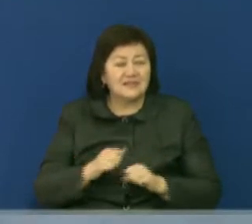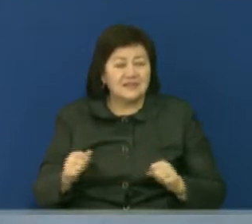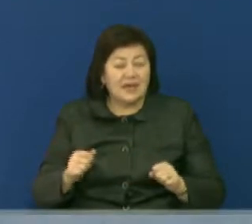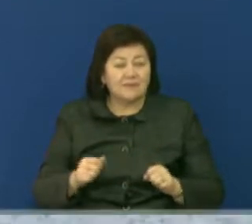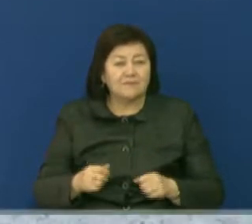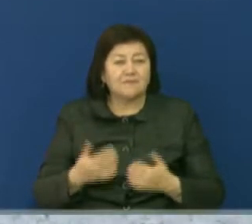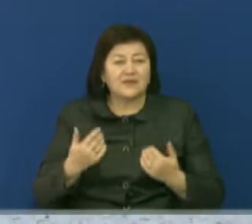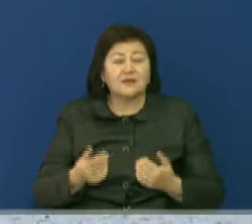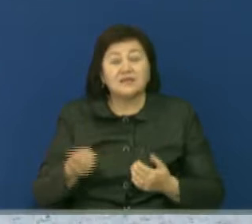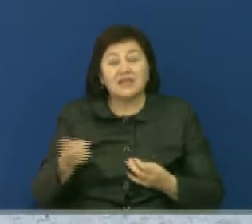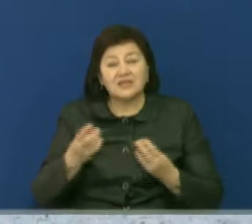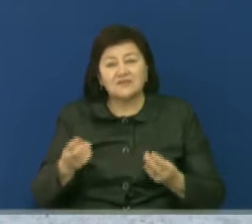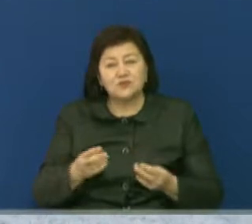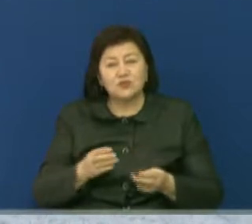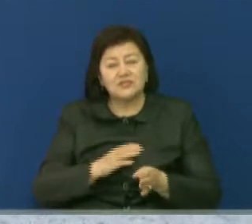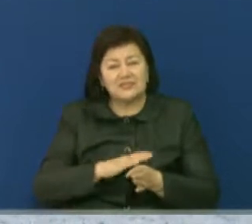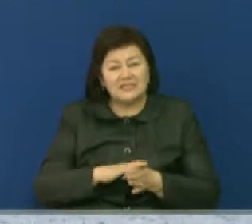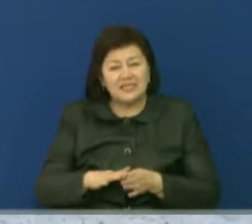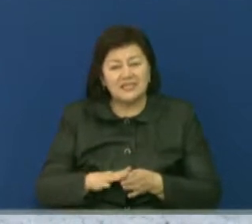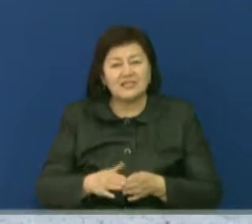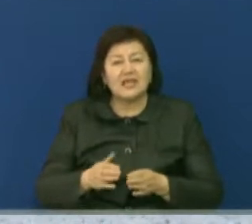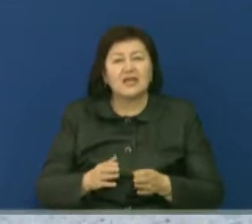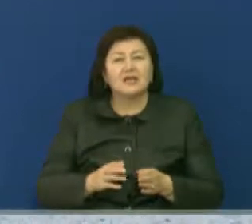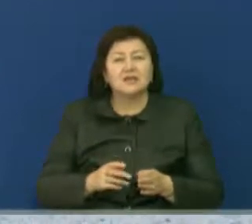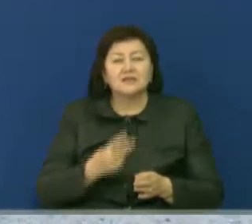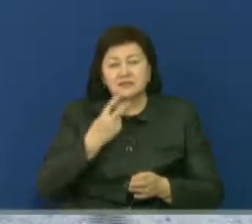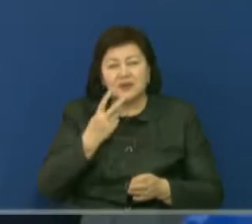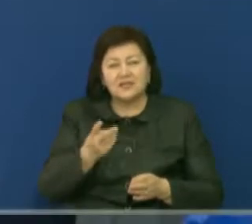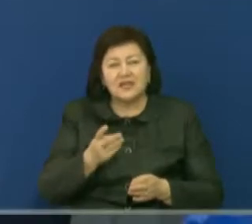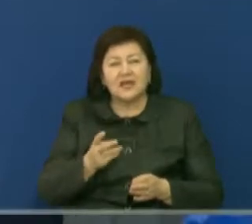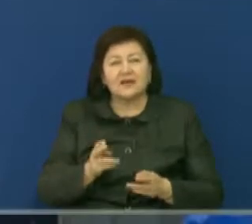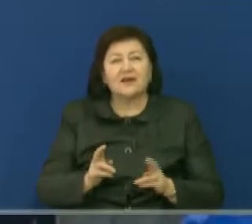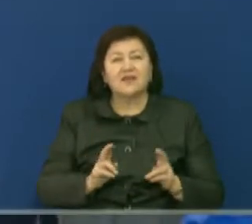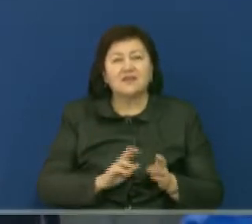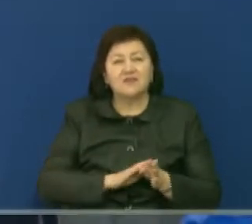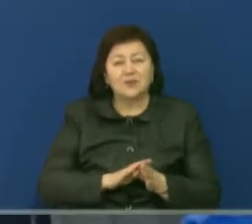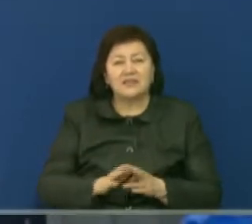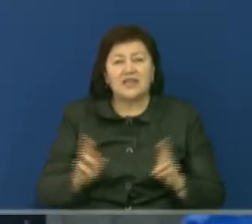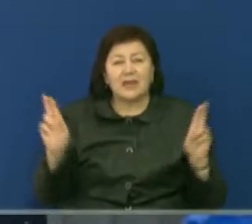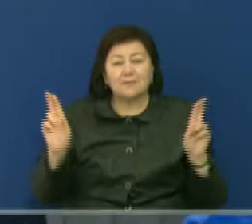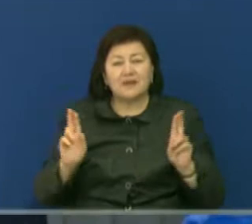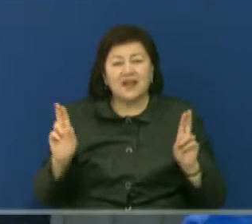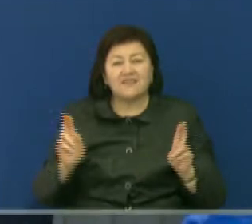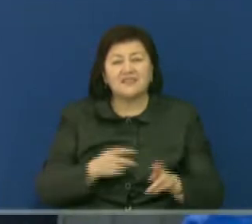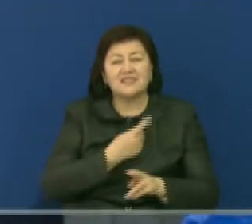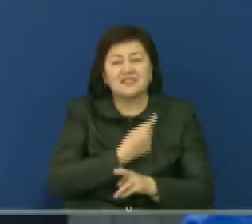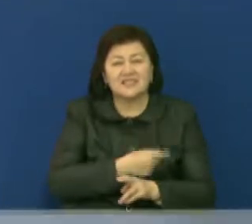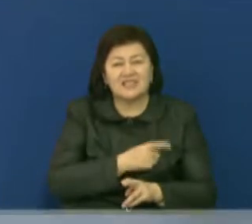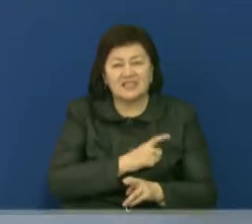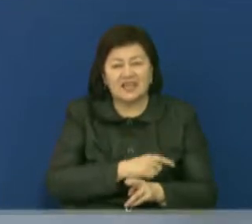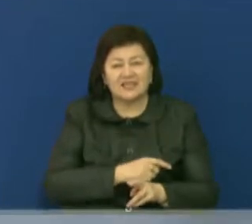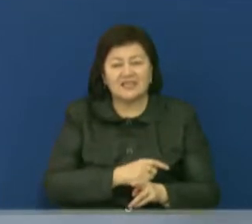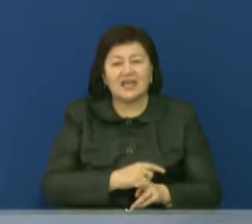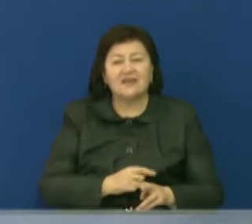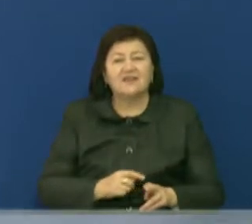учетом ограничительных мероприятий. Во-первых, традиционно на открытом воздухе для учащихся 9 и 11 классов, а также школ, в